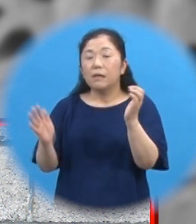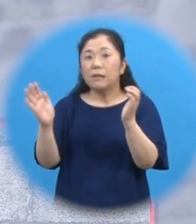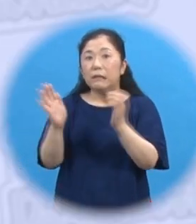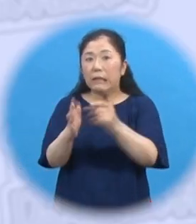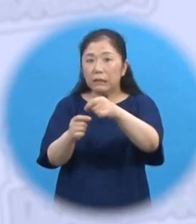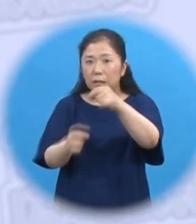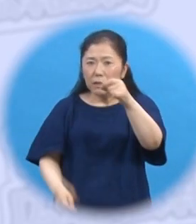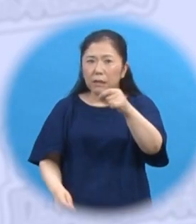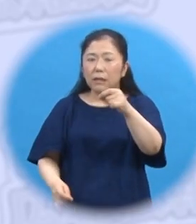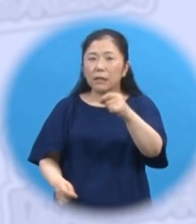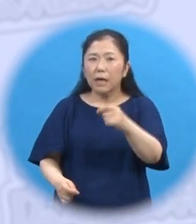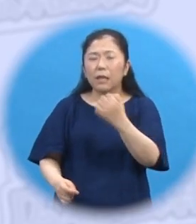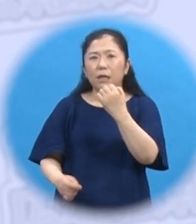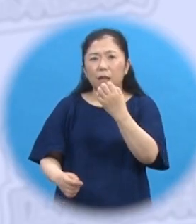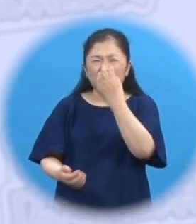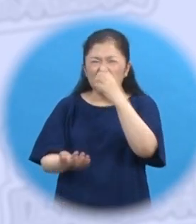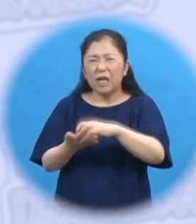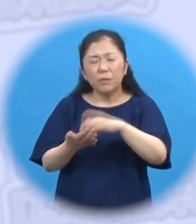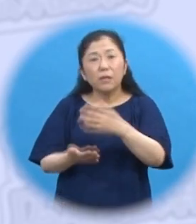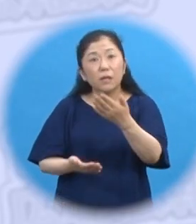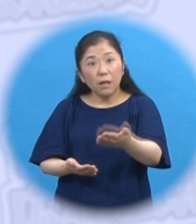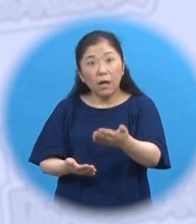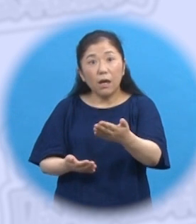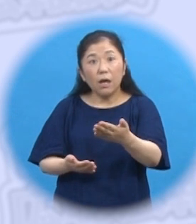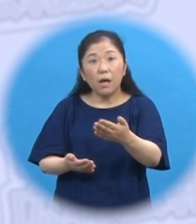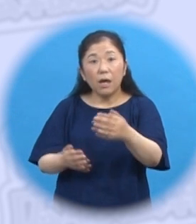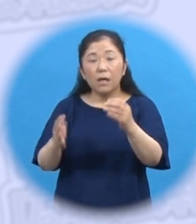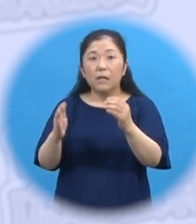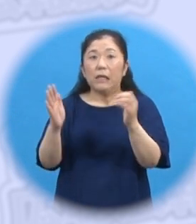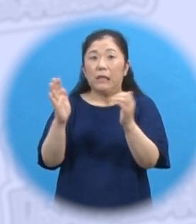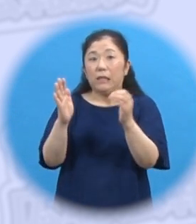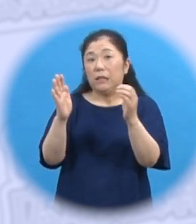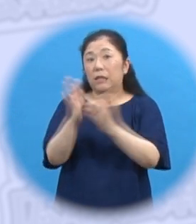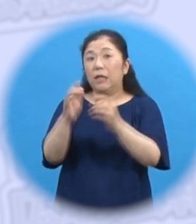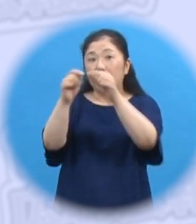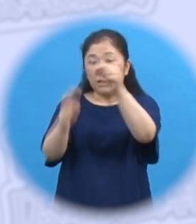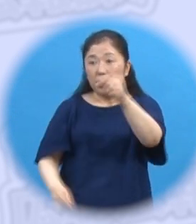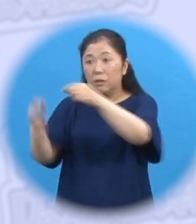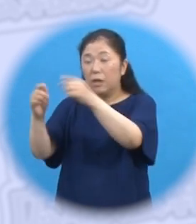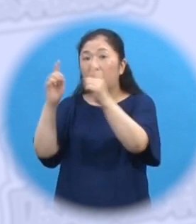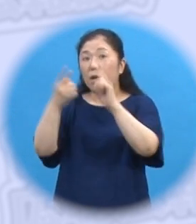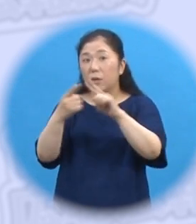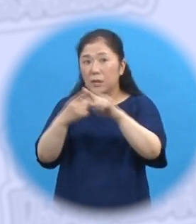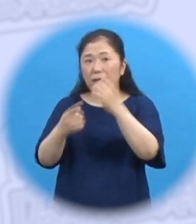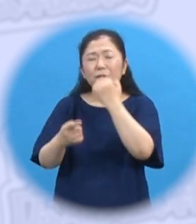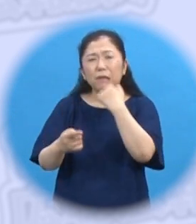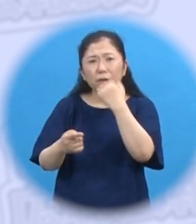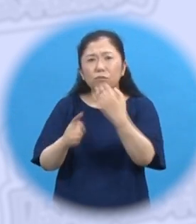か？鉄筋の入っているところに沿ってブロックが茶色に滲んでいたら要注意です。